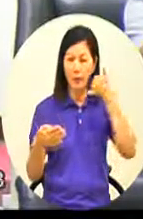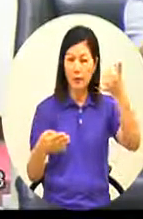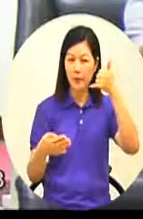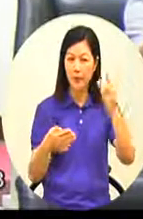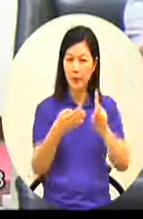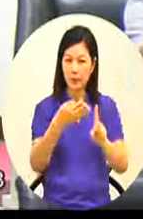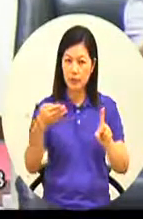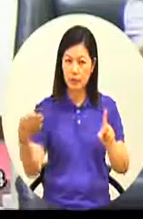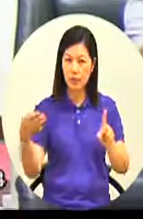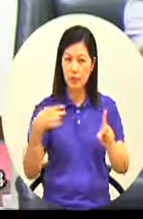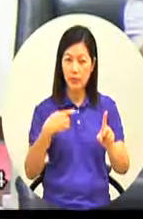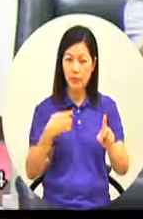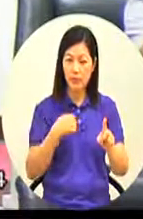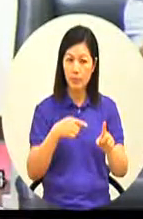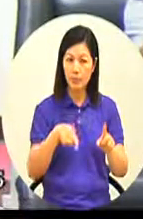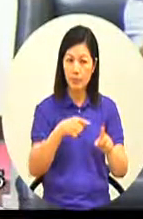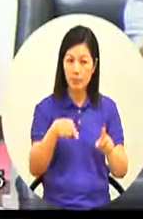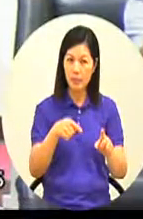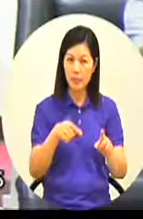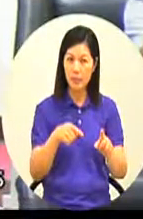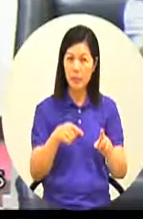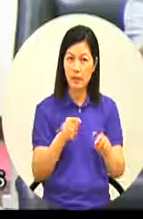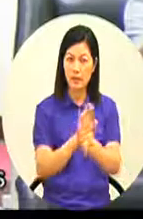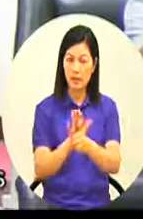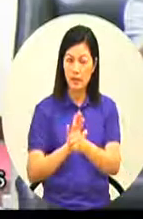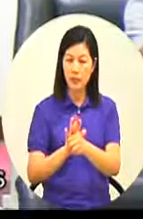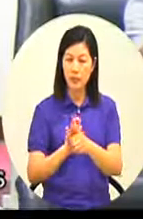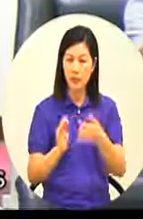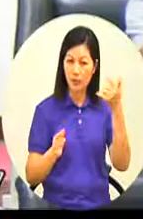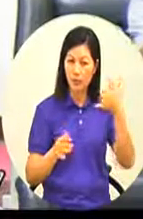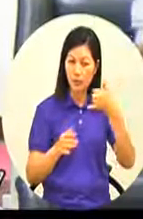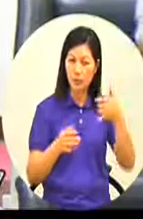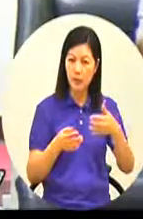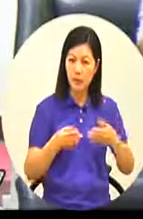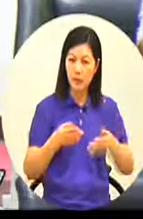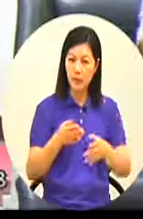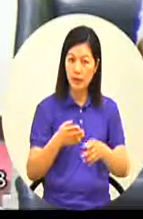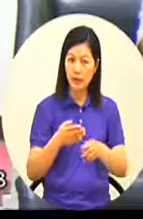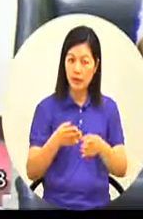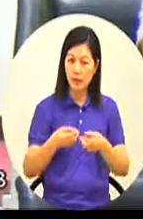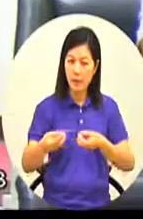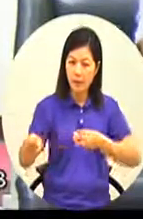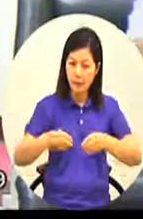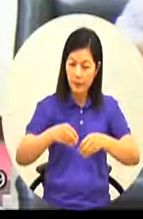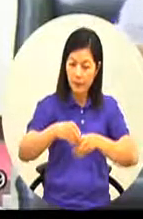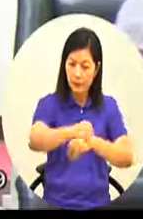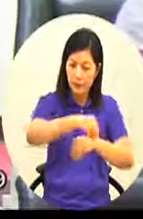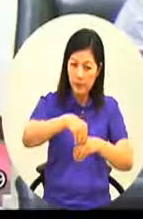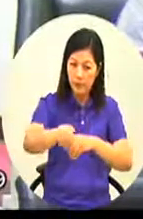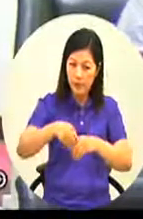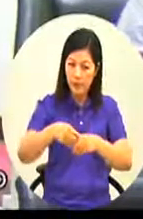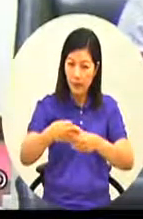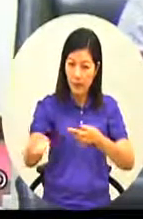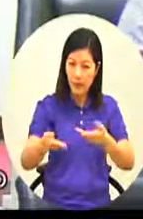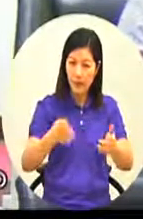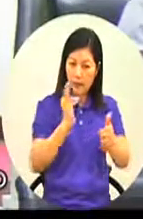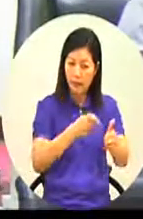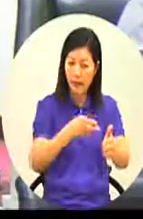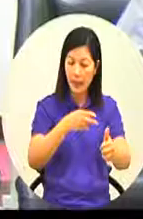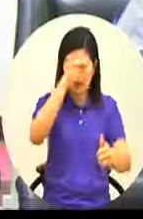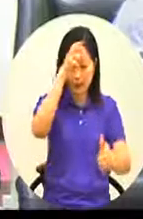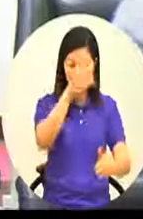我们会分发，哦，是不是1999打来会分发？他那一种是要去警察局还是哪一个单位？拢